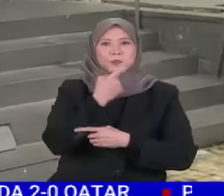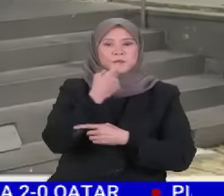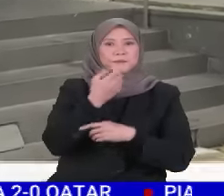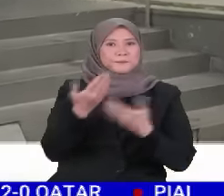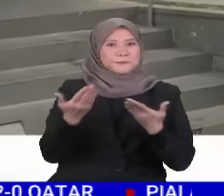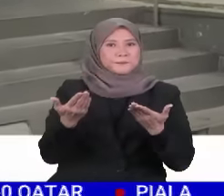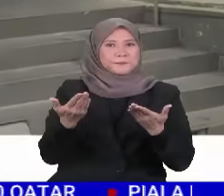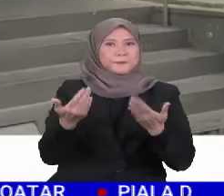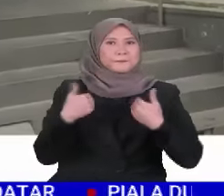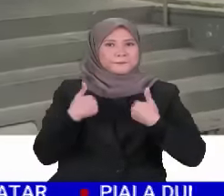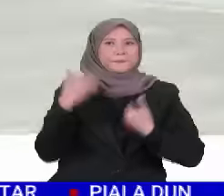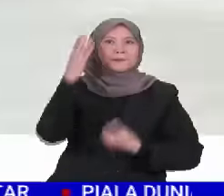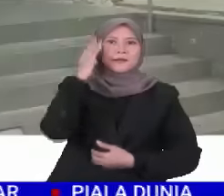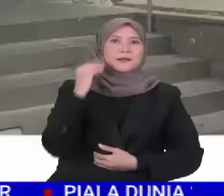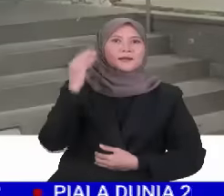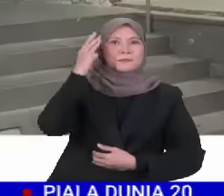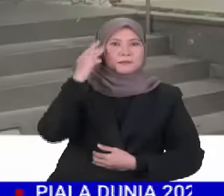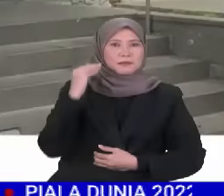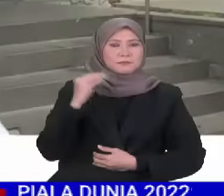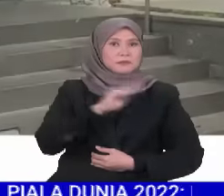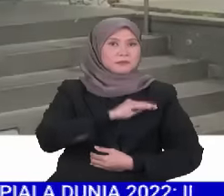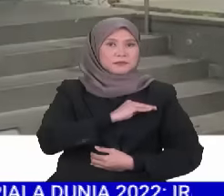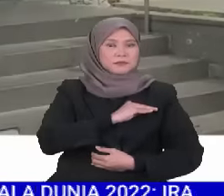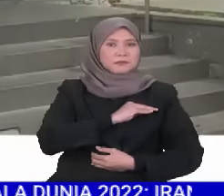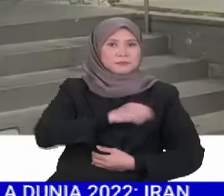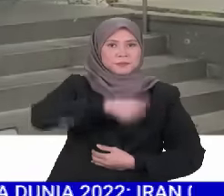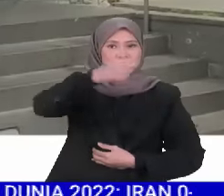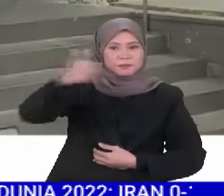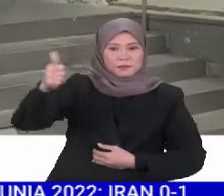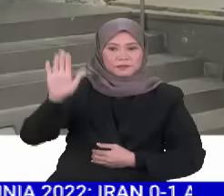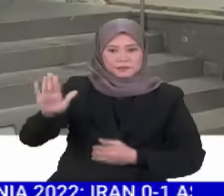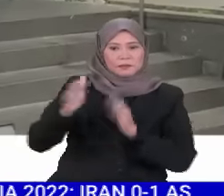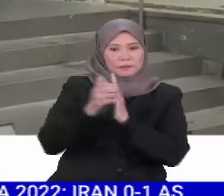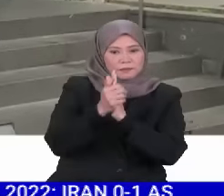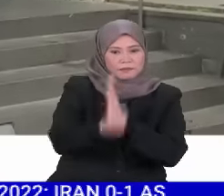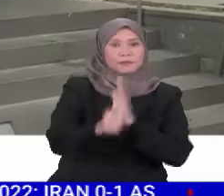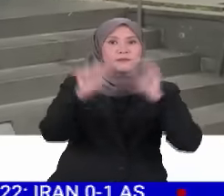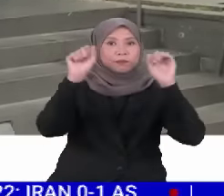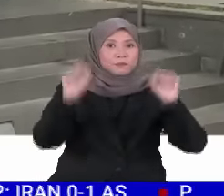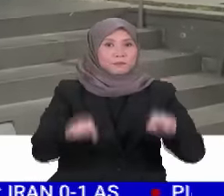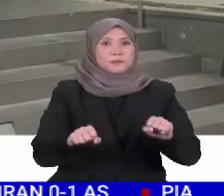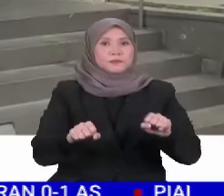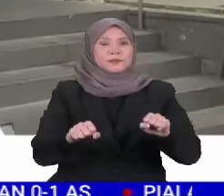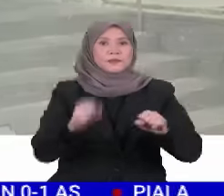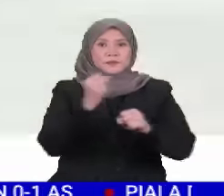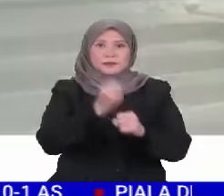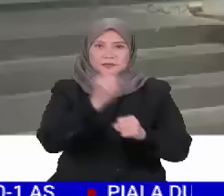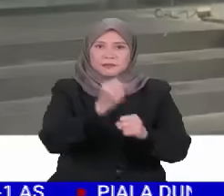mempunyai pengalaman dan adakah dia ada kebolehan itu untuk membuat